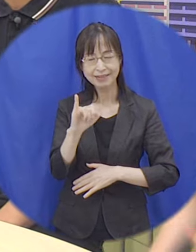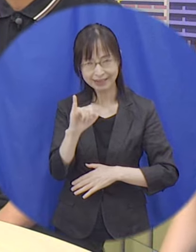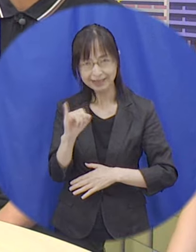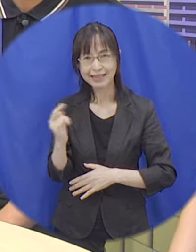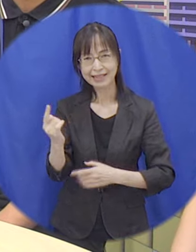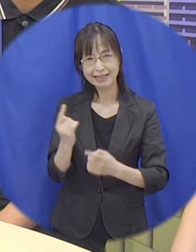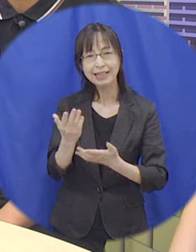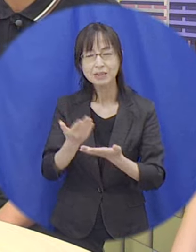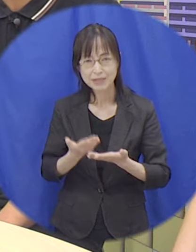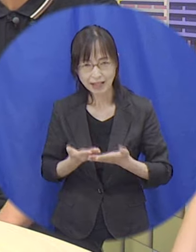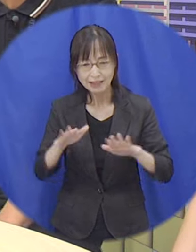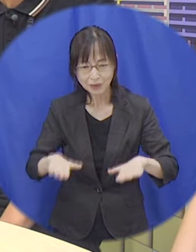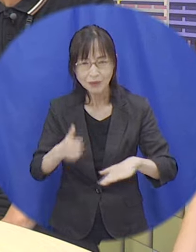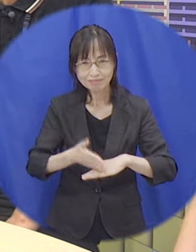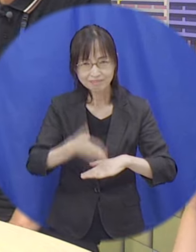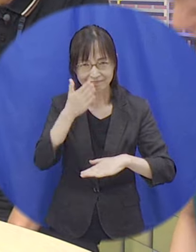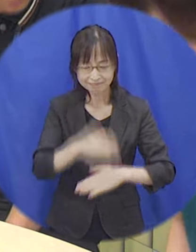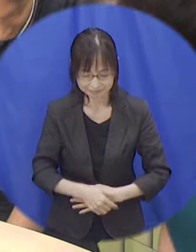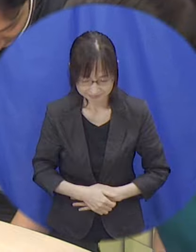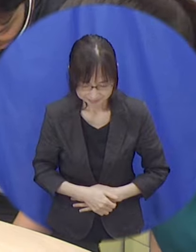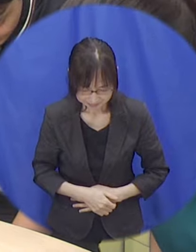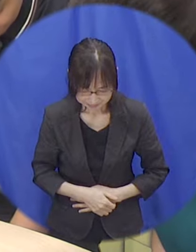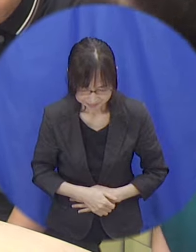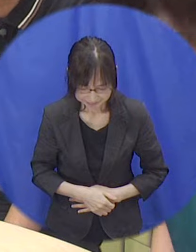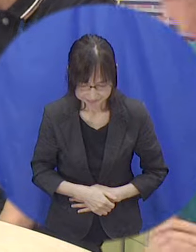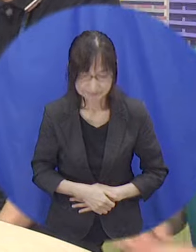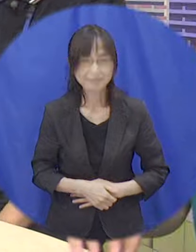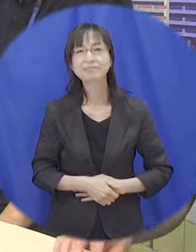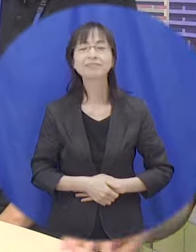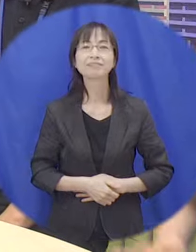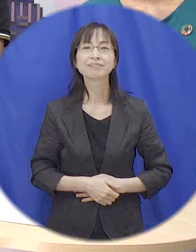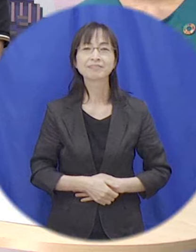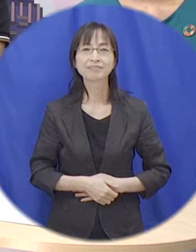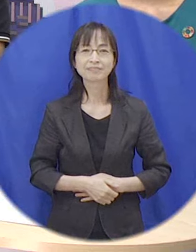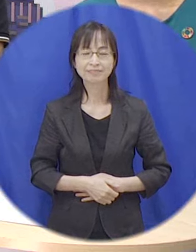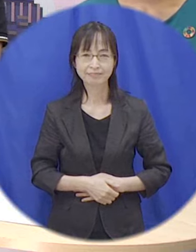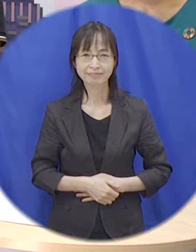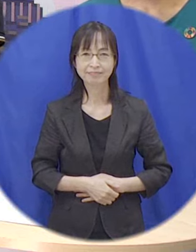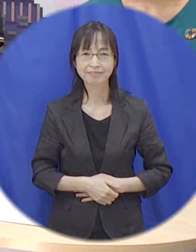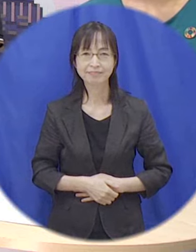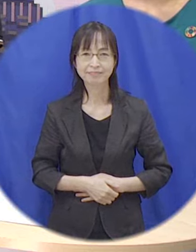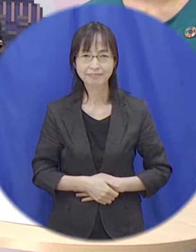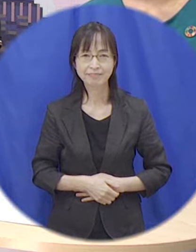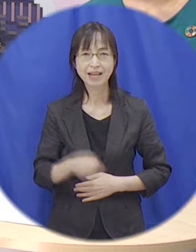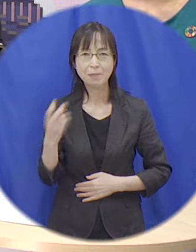ただきました。今日はどうもありがとうございました。 ありがとうございました。